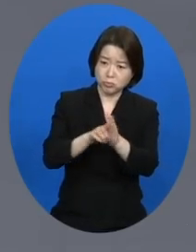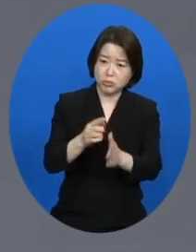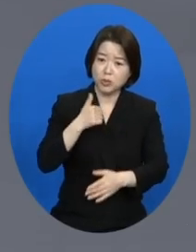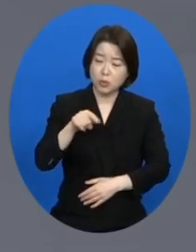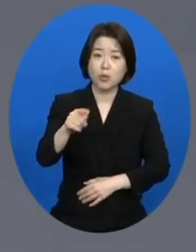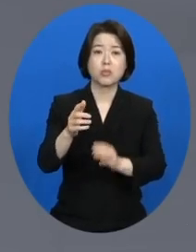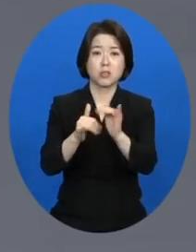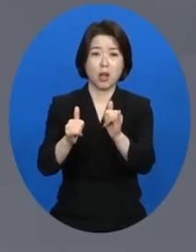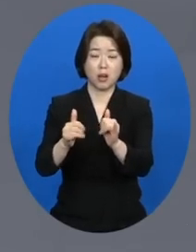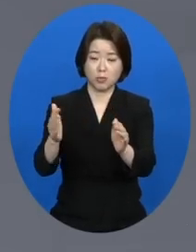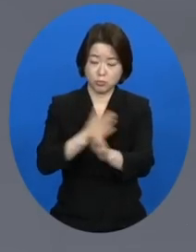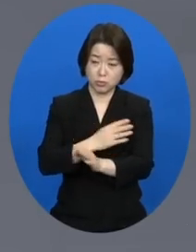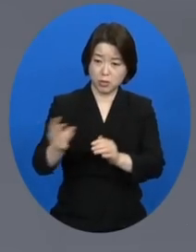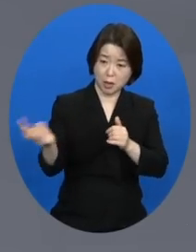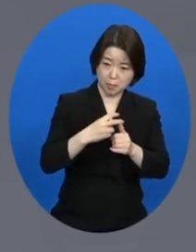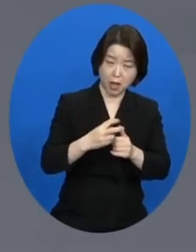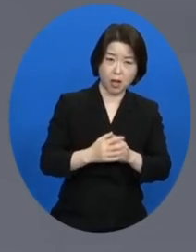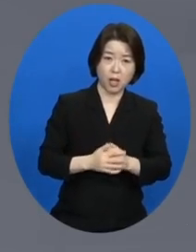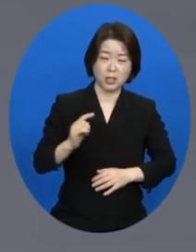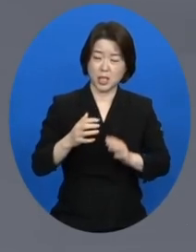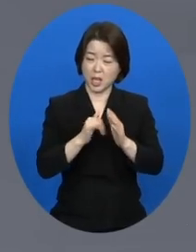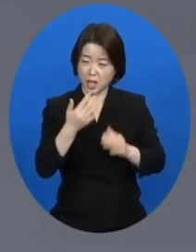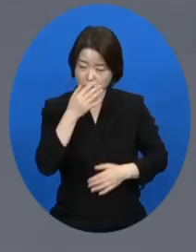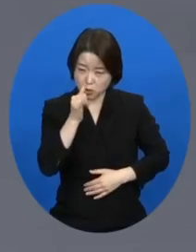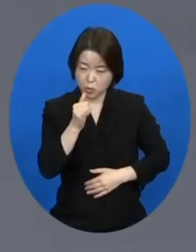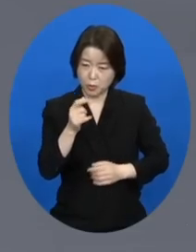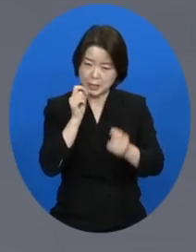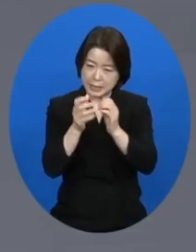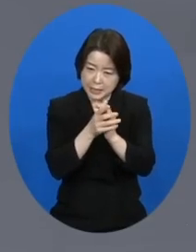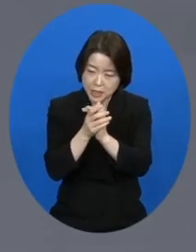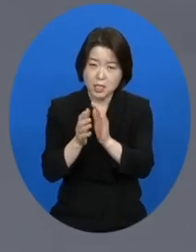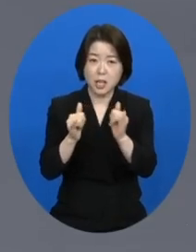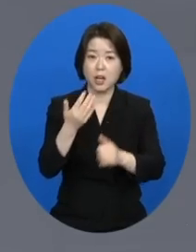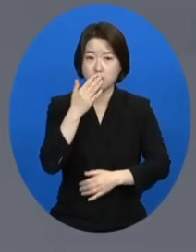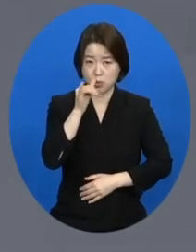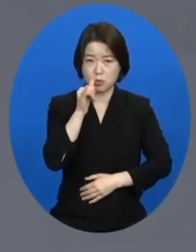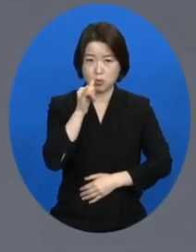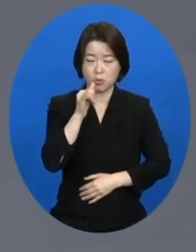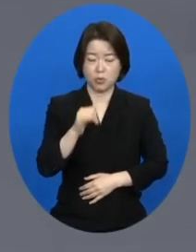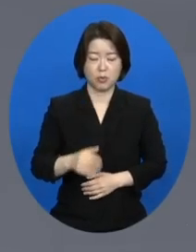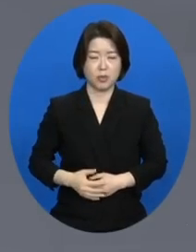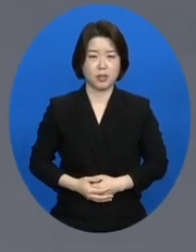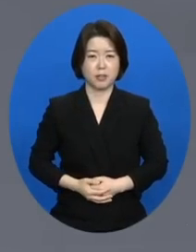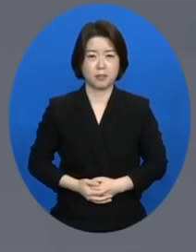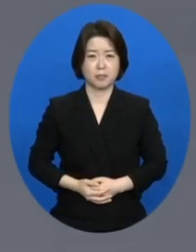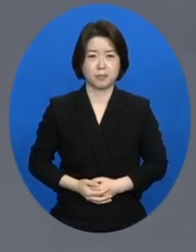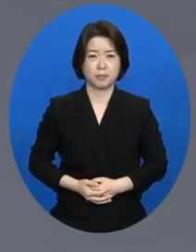사람입니다. 그것이 가족일 수도 있고 친했던 사람일 수도 있습니다.